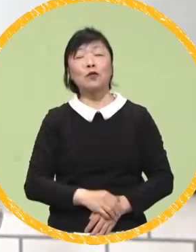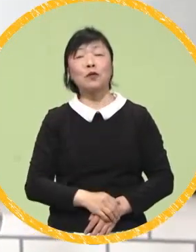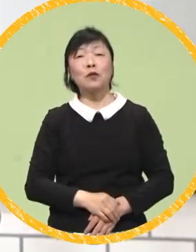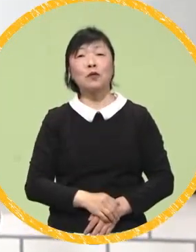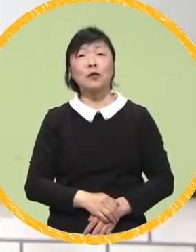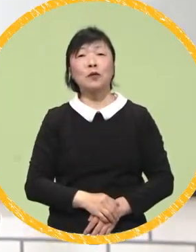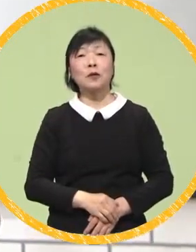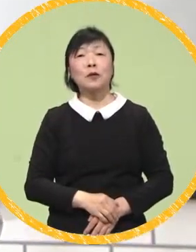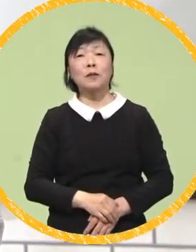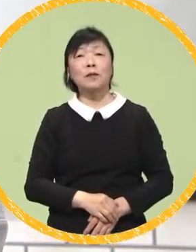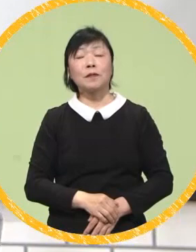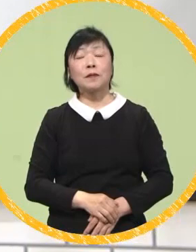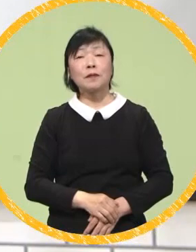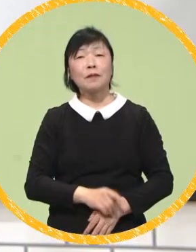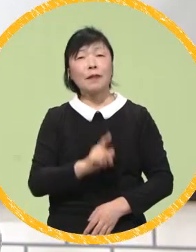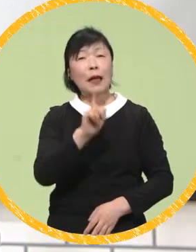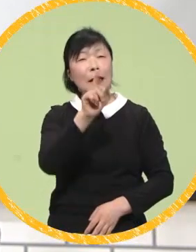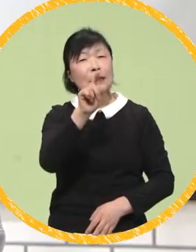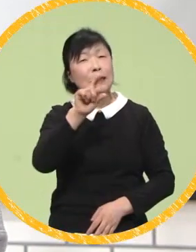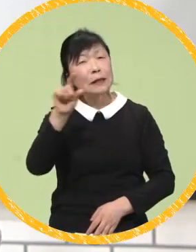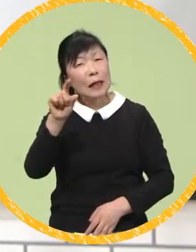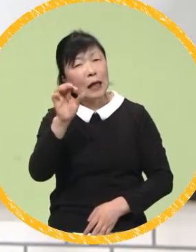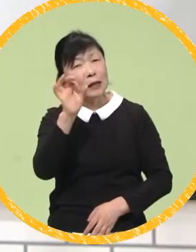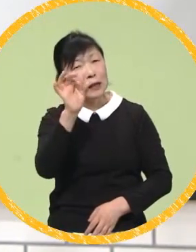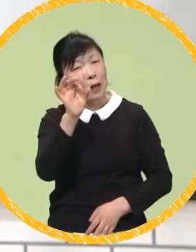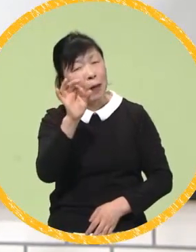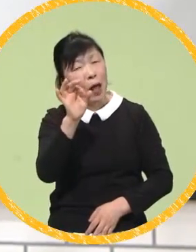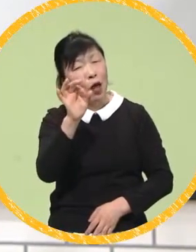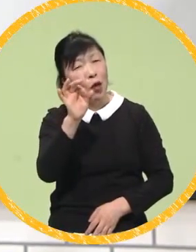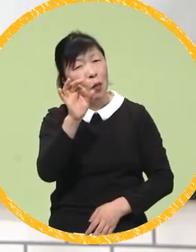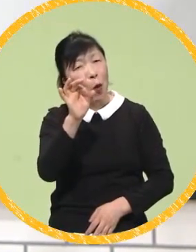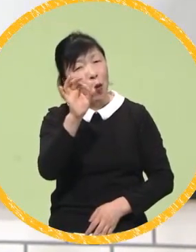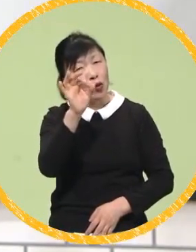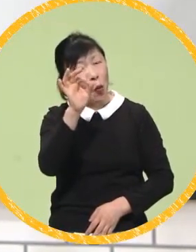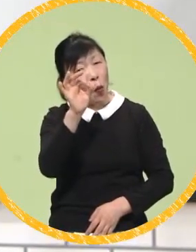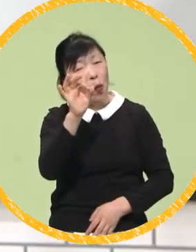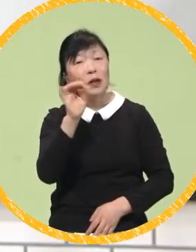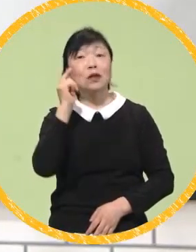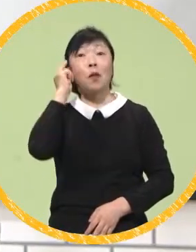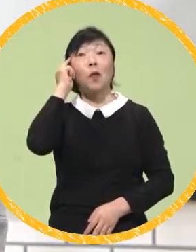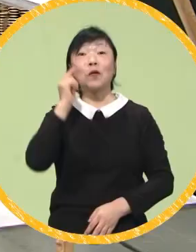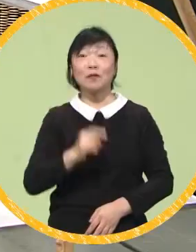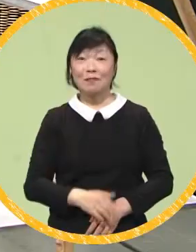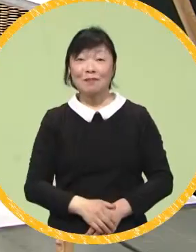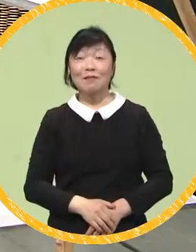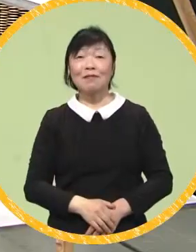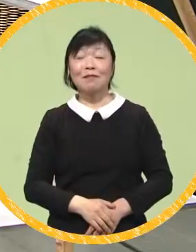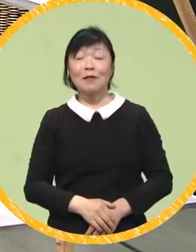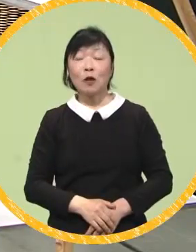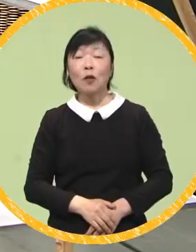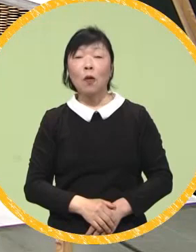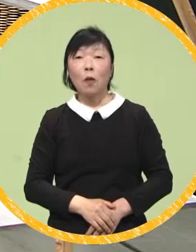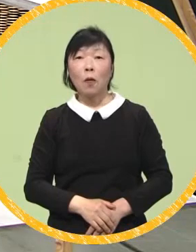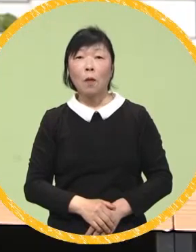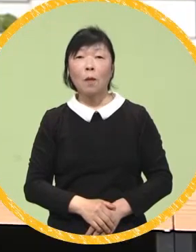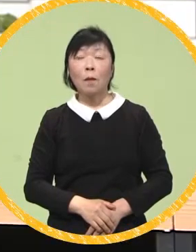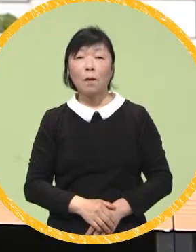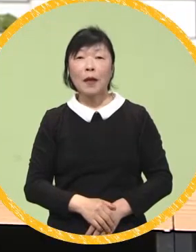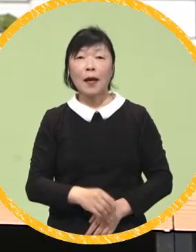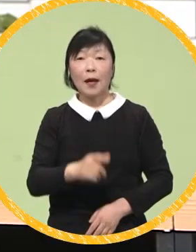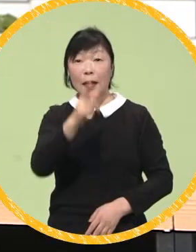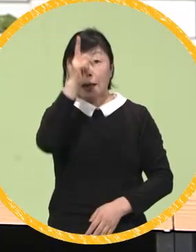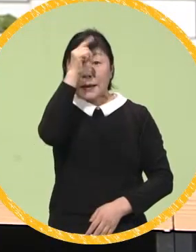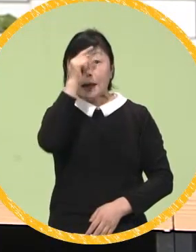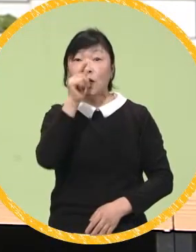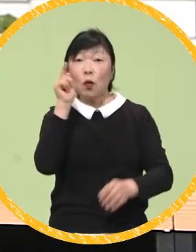どうでしょうが1円玉とかぐらいチェン黙っよではもうちょい大きいでしょうか非常に所内それであの黄色い